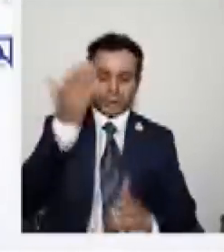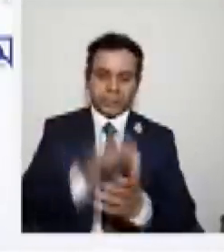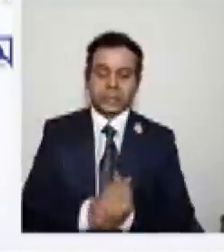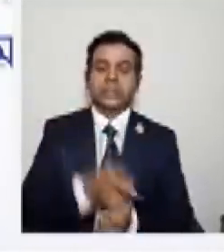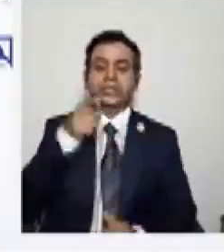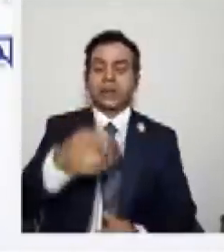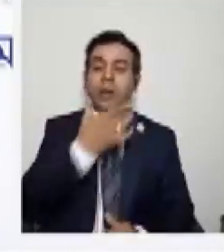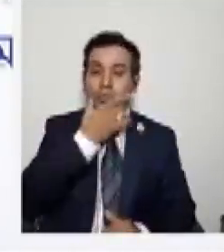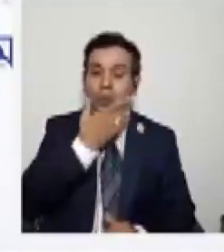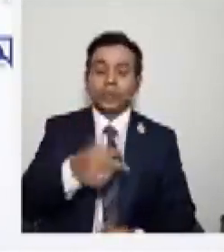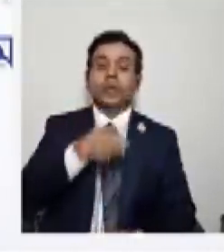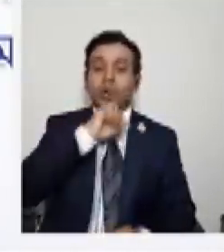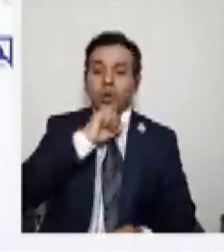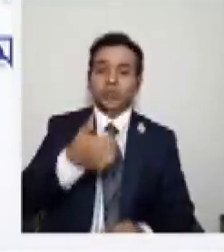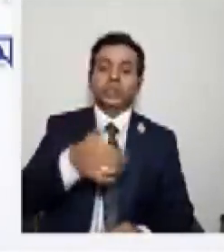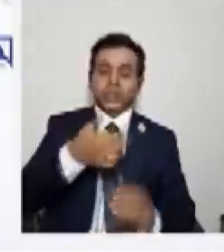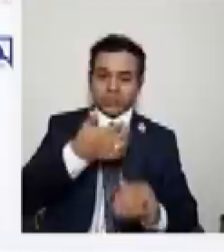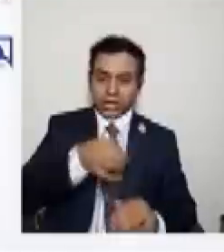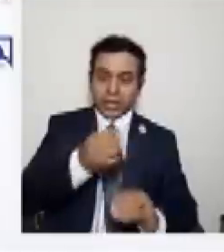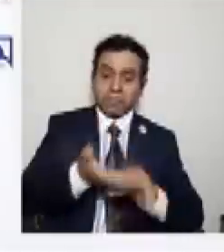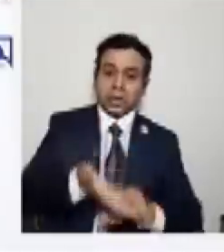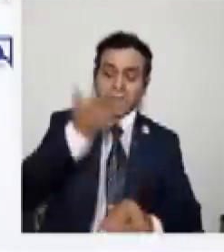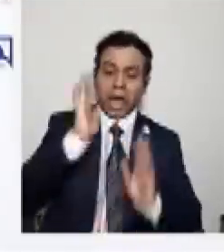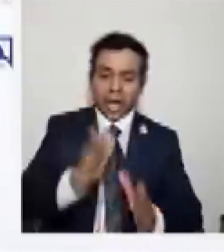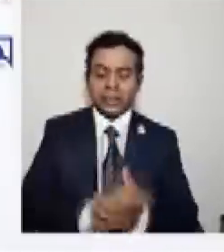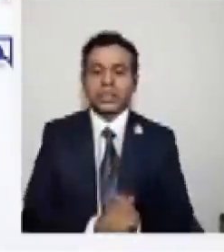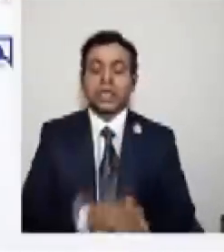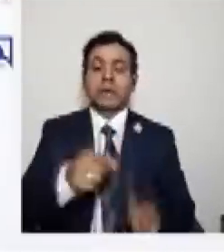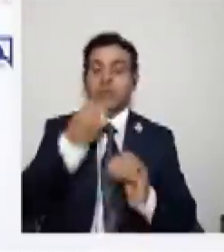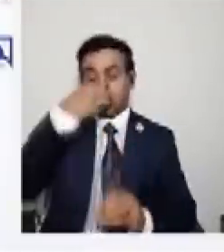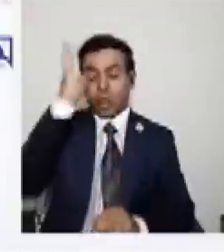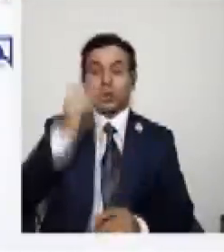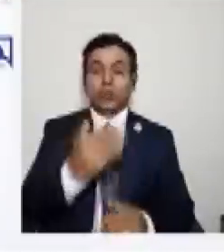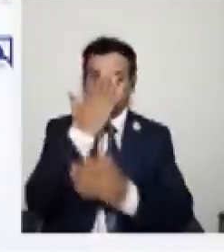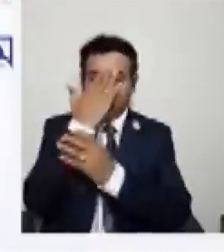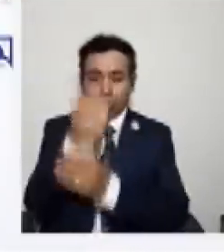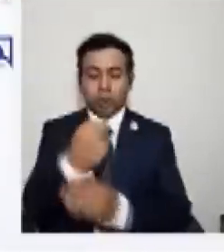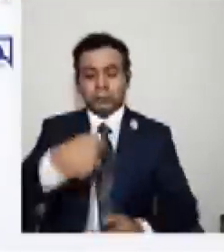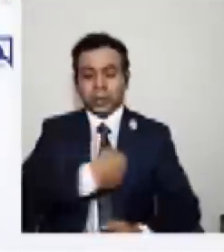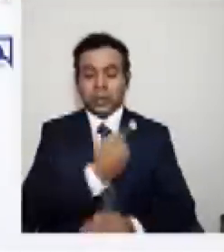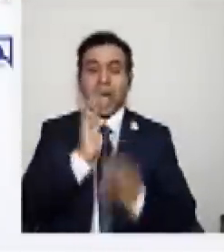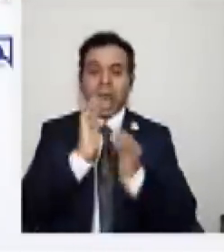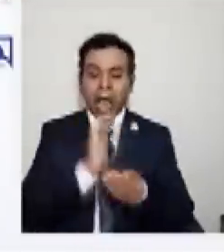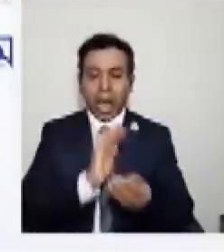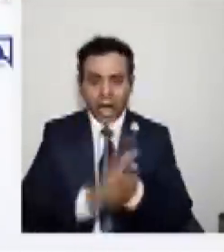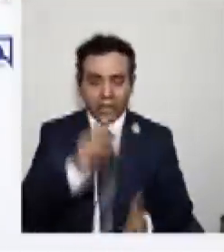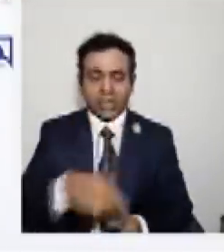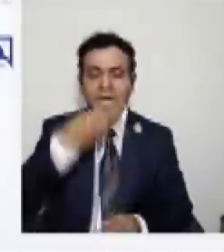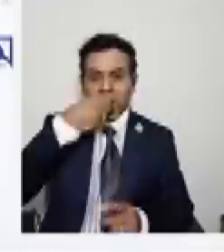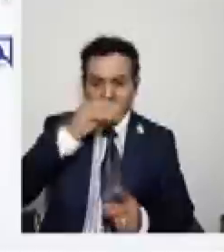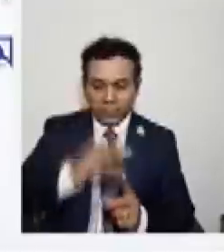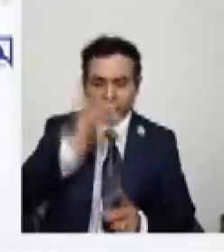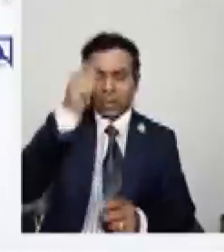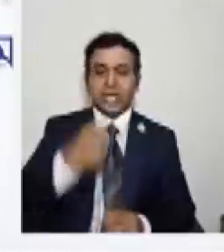মানুষের মৃত্যুর হার বেশি এবং তাদের মৃত্যু ঝুঁকি বেশি। কাজে যারা বয়োবৃদ্ধ আছেন এবং যাদের অসংক্রামক ব্যাধি